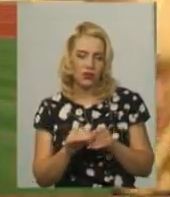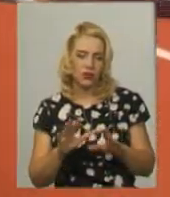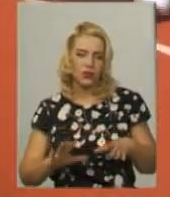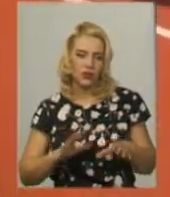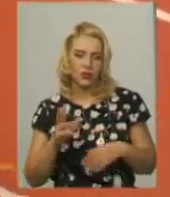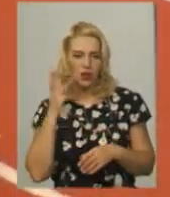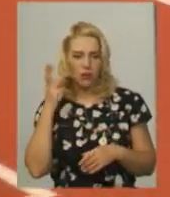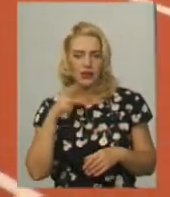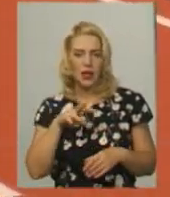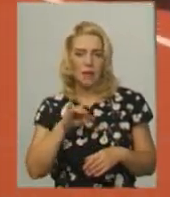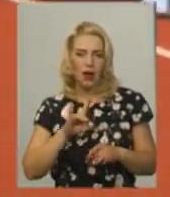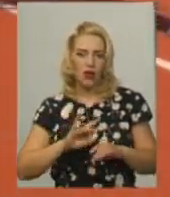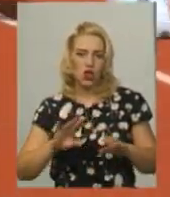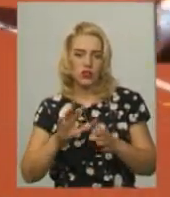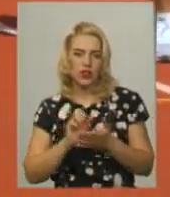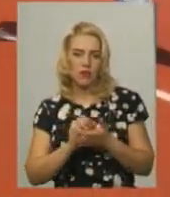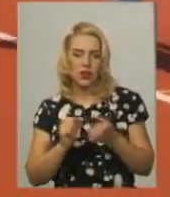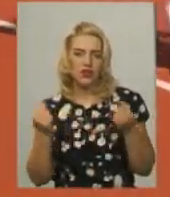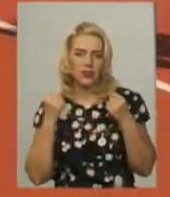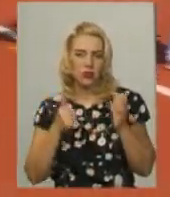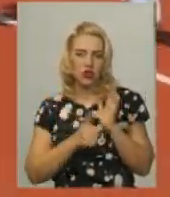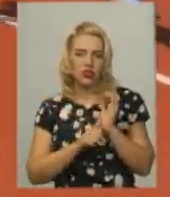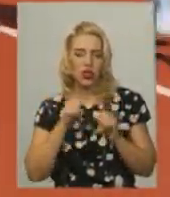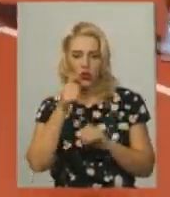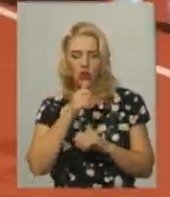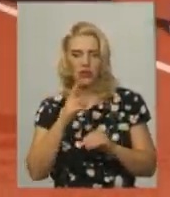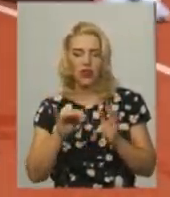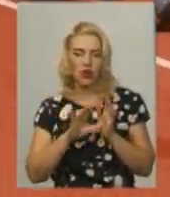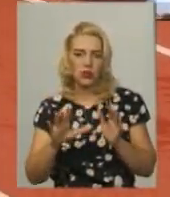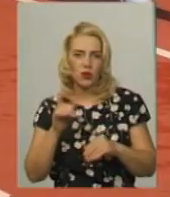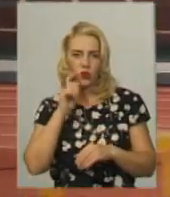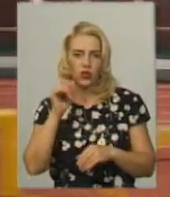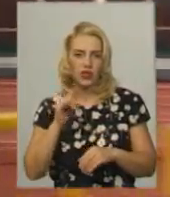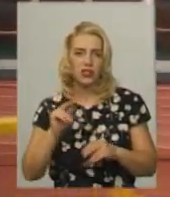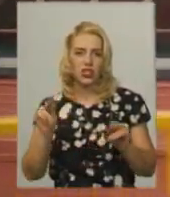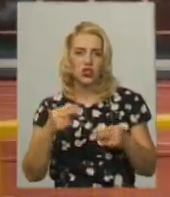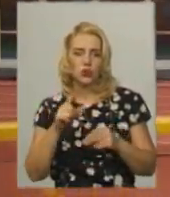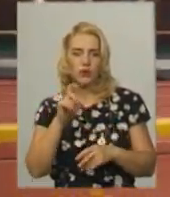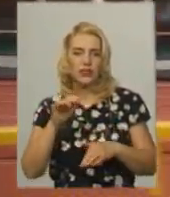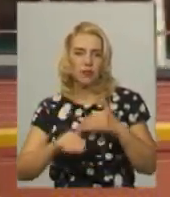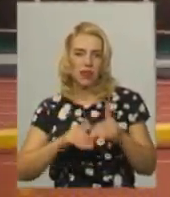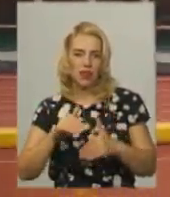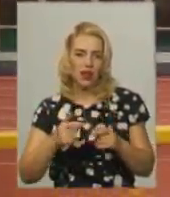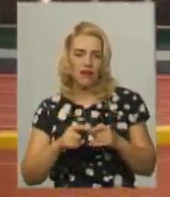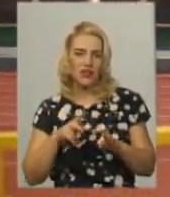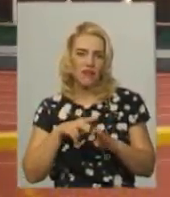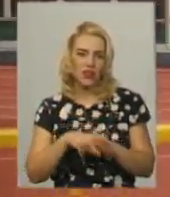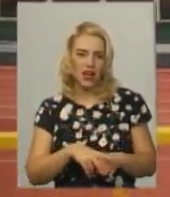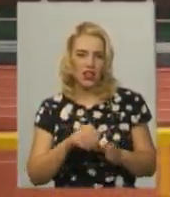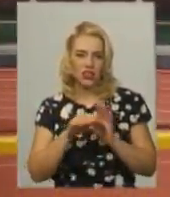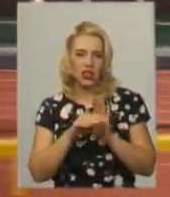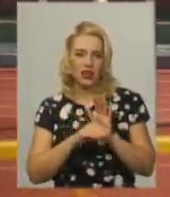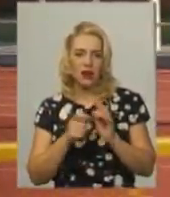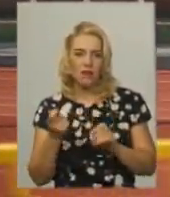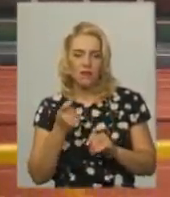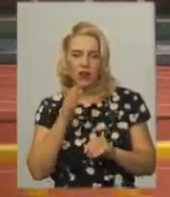що займається спортом 6 років, а зараз рекордсмен України та чемпіон світу з плавання. Додає, що через завантажений графік мало часу проводять